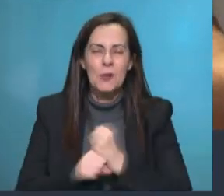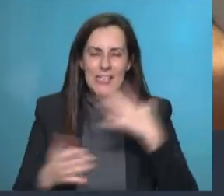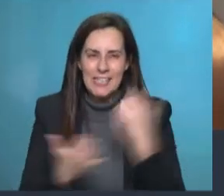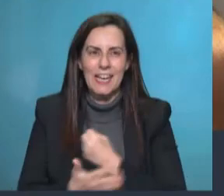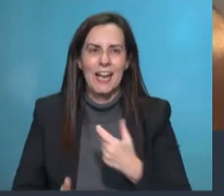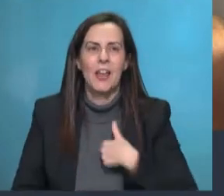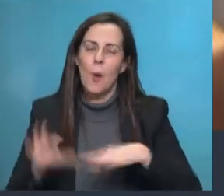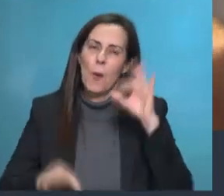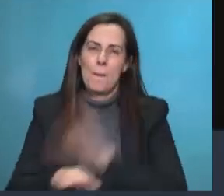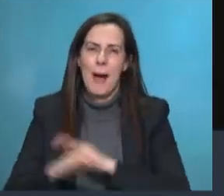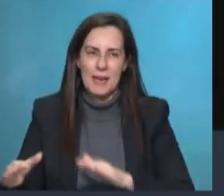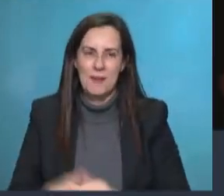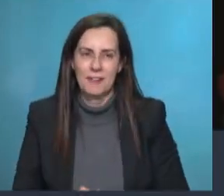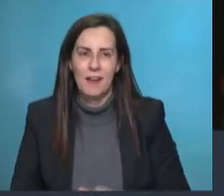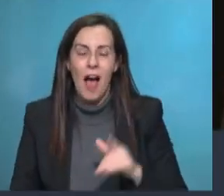בימין